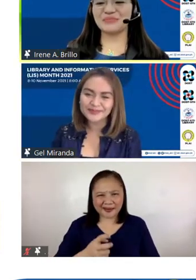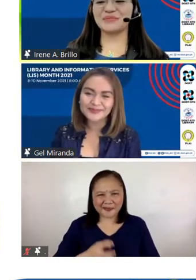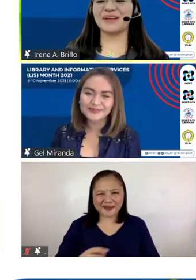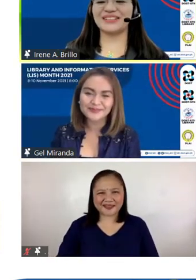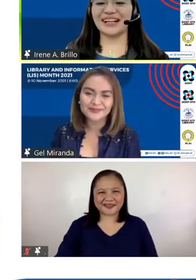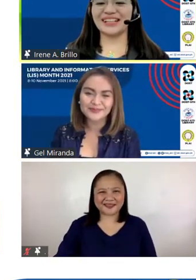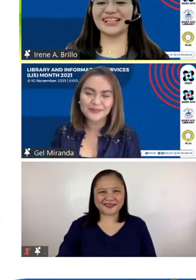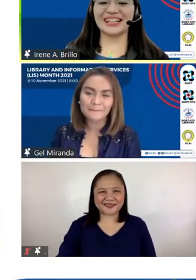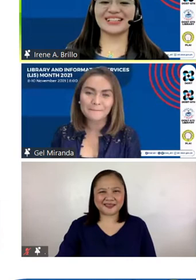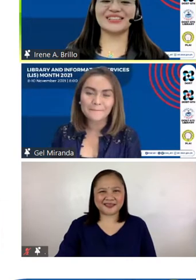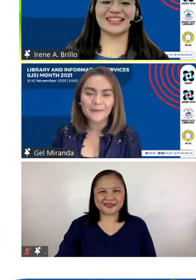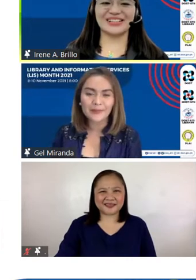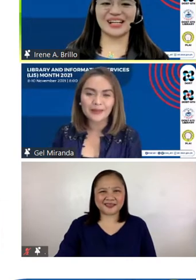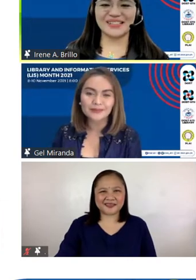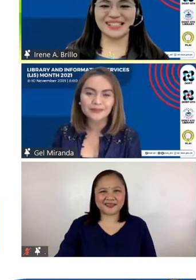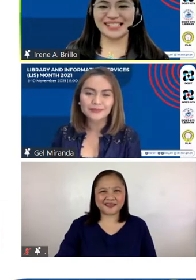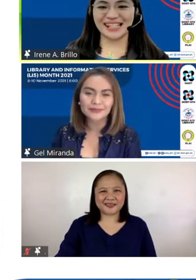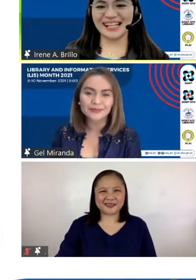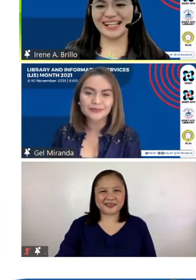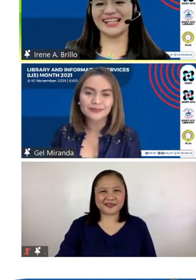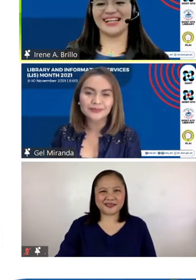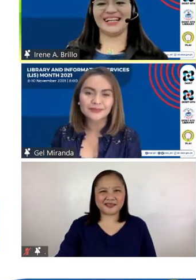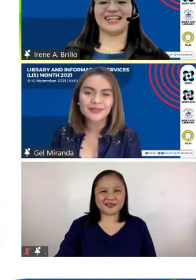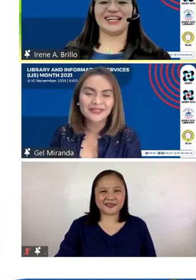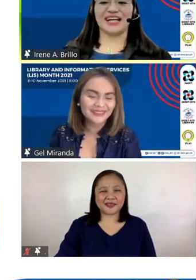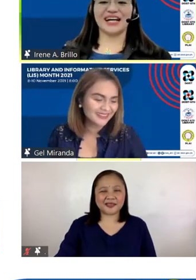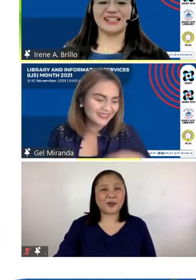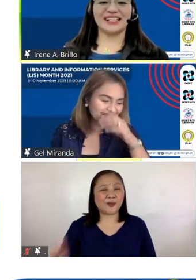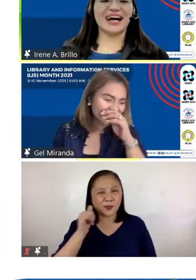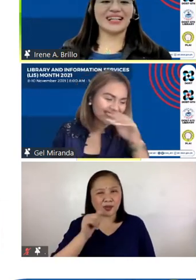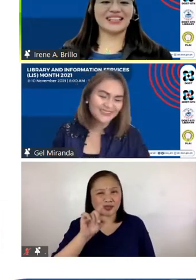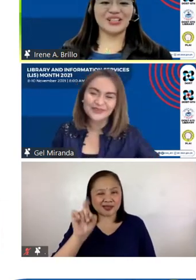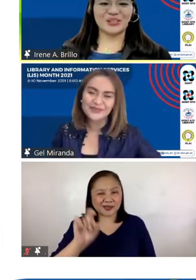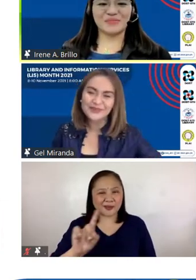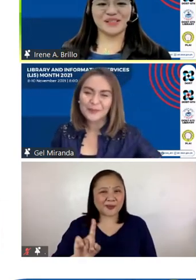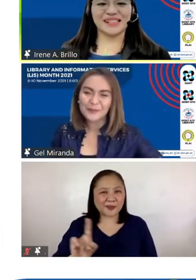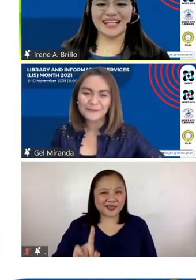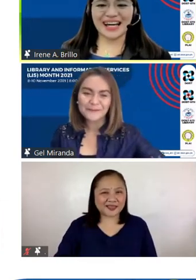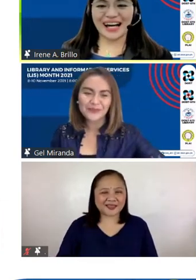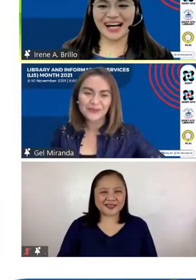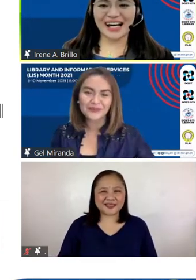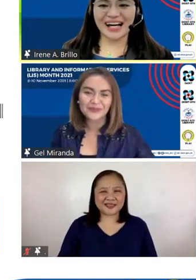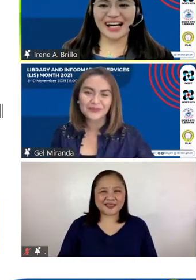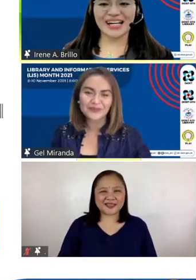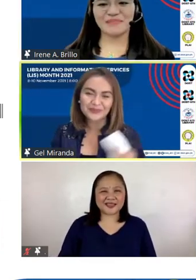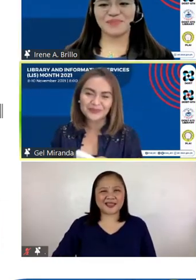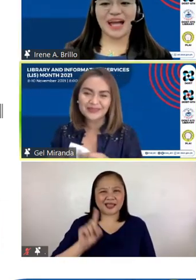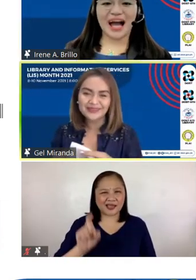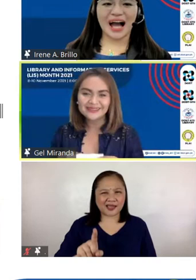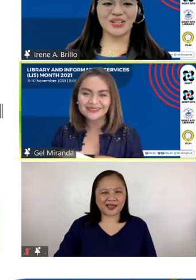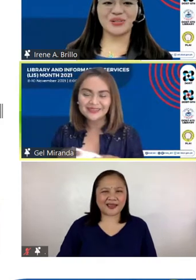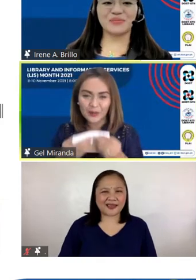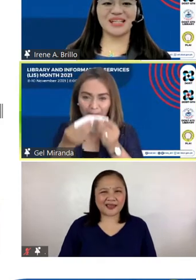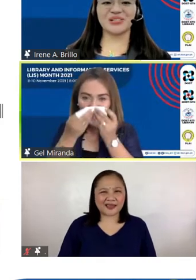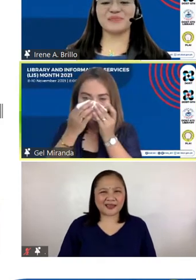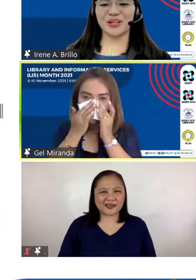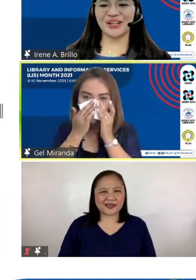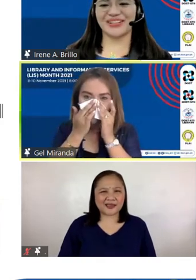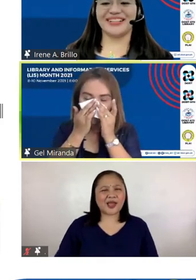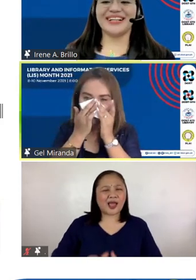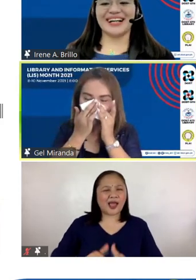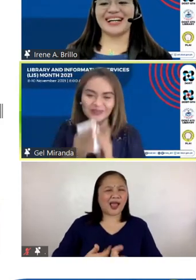Ayan, alam niyo po ba kung ano lagi kong tanong kay Miss Jel? Ayan, ang tanong ko po sa kanya ay, how to be you